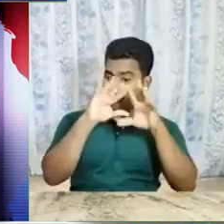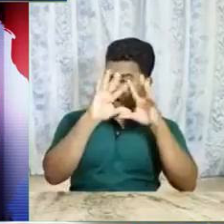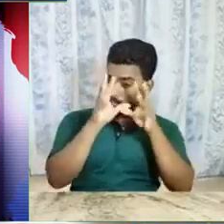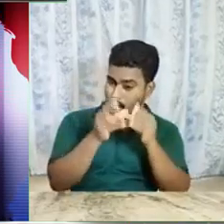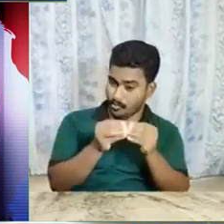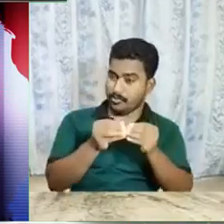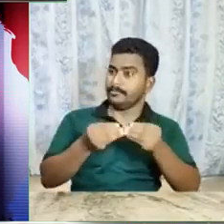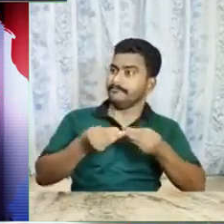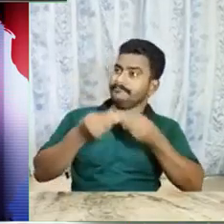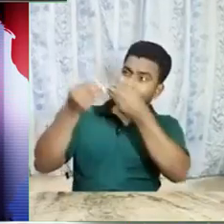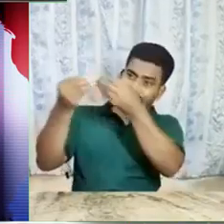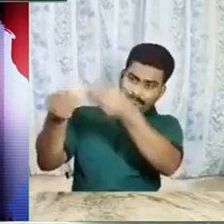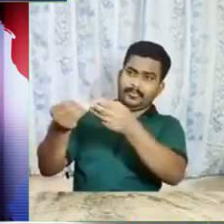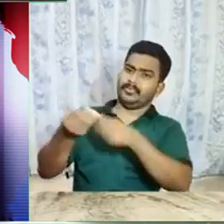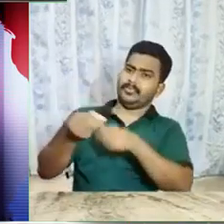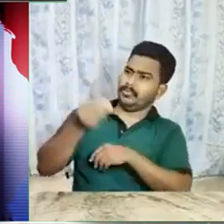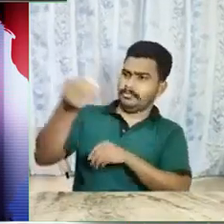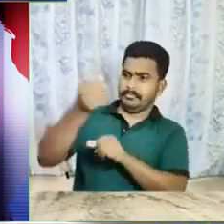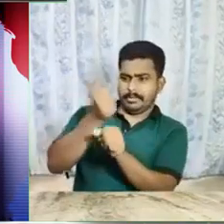അറിയിച്ചതനുസരിച്ച്